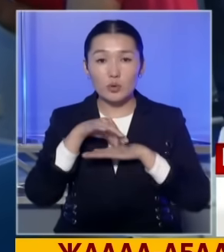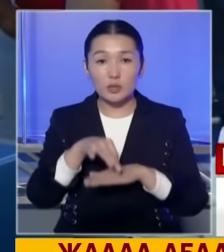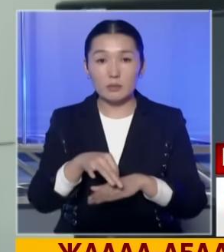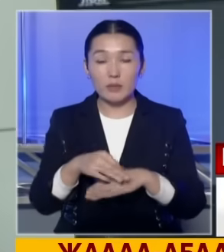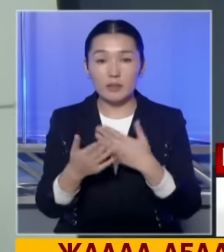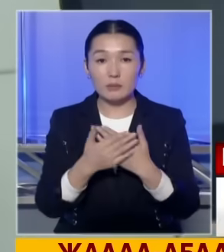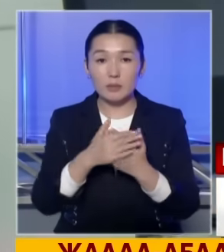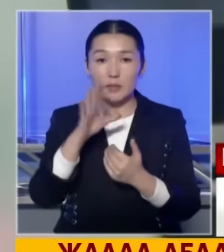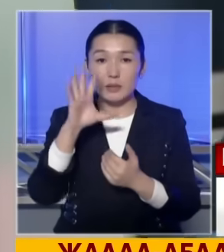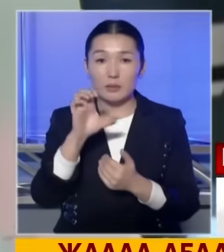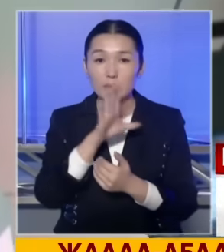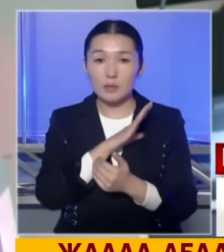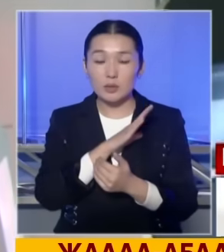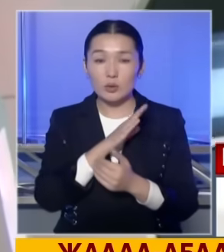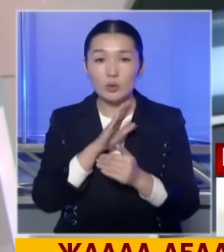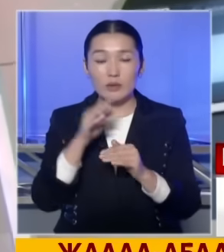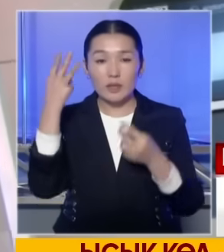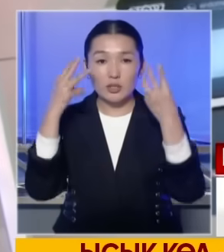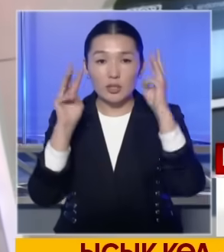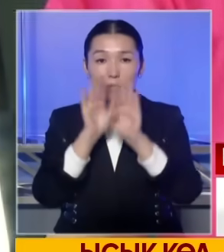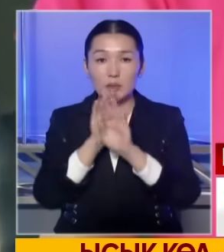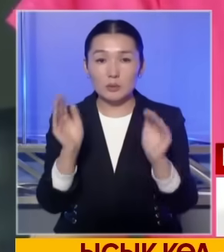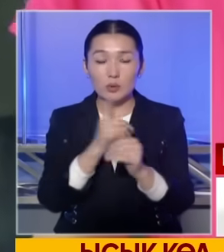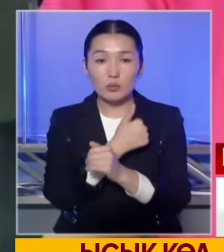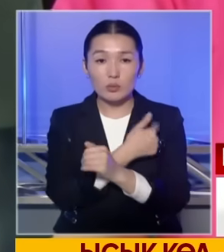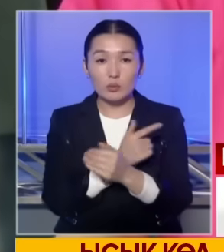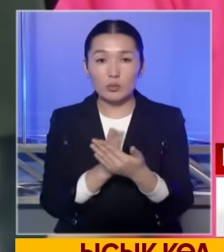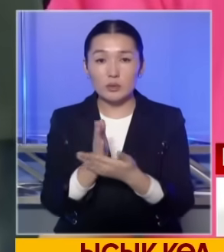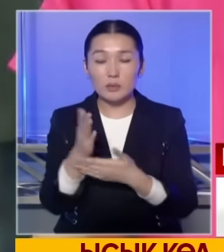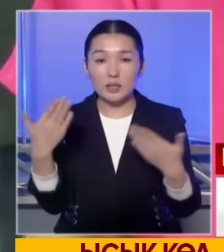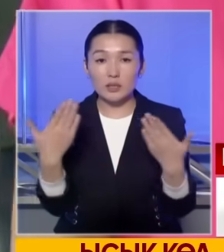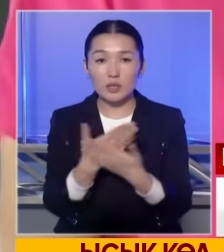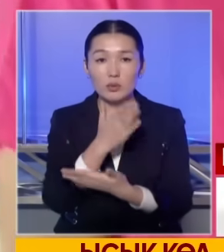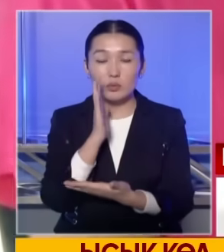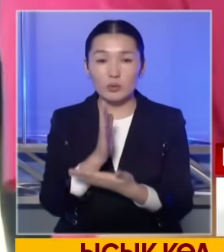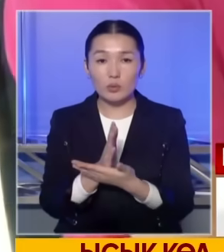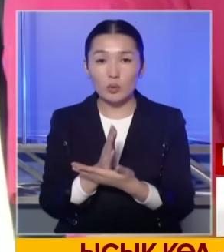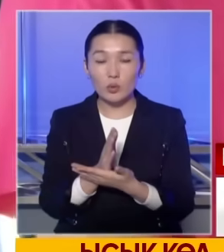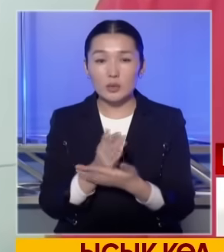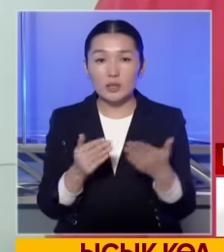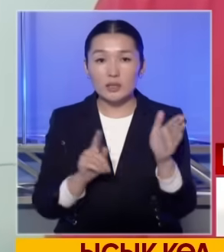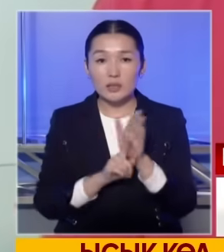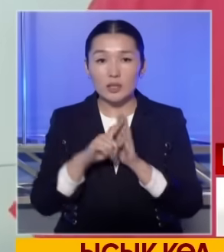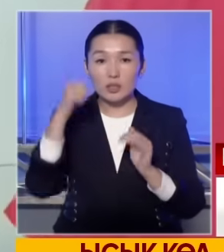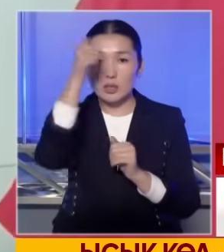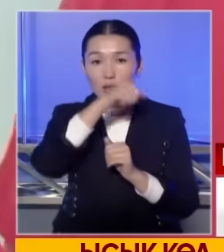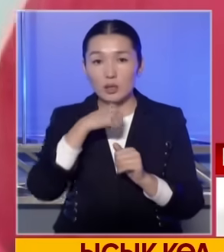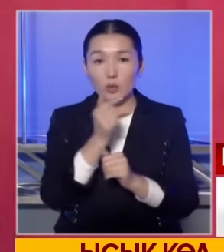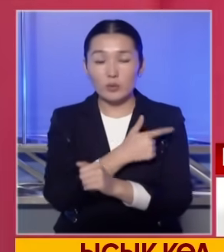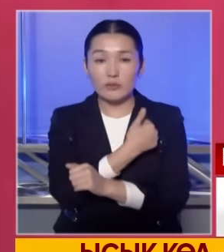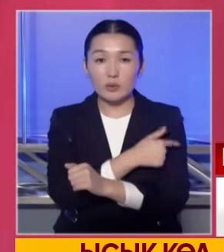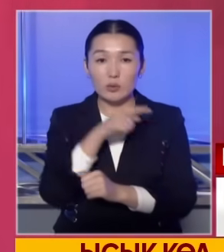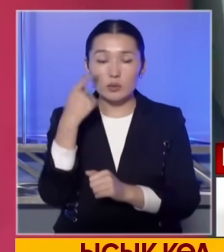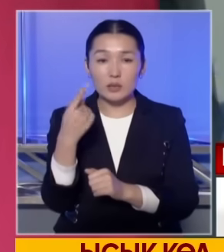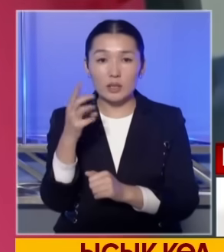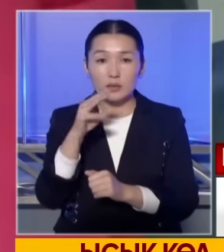операция кылдык. Бул өңдүү заманбап жабдуулар менен саламаттык сактоо тармагында жаңылануулар болуп жатат. Ал эми жыл башынан бери өлкөнүн ооруканаларында 1